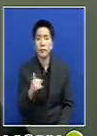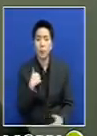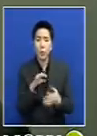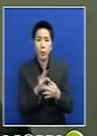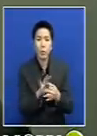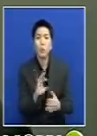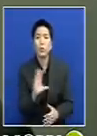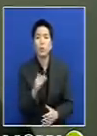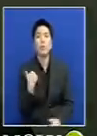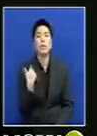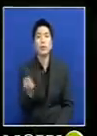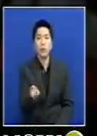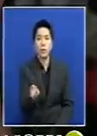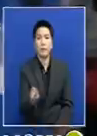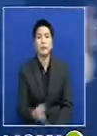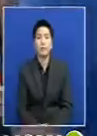เป็นกังวลแล้วก็มีน้อยนะครับ